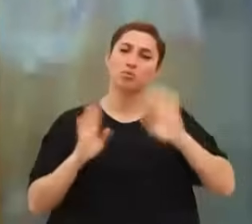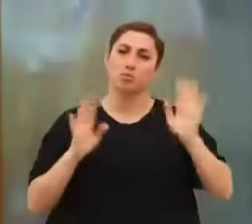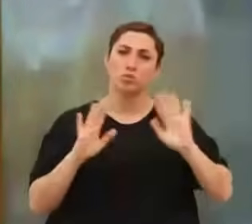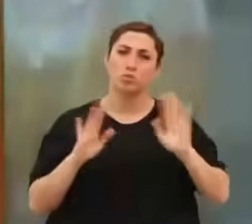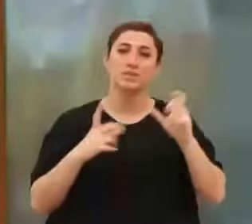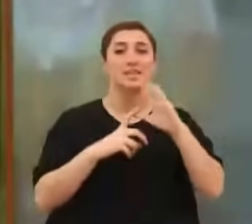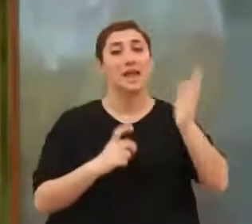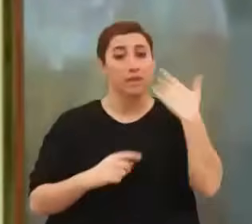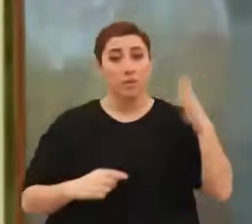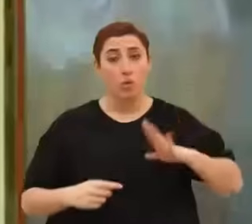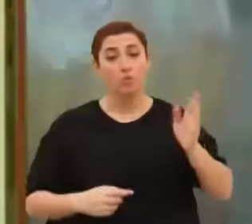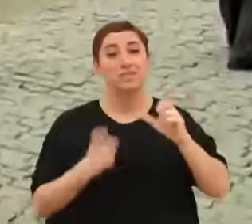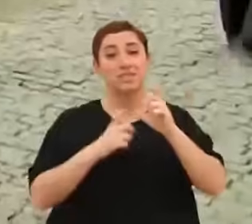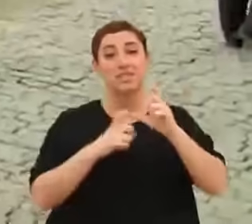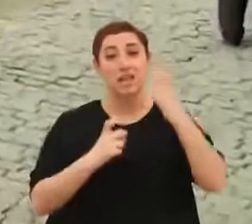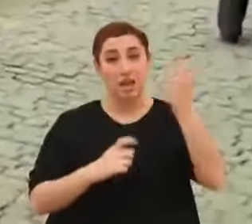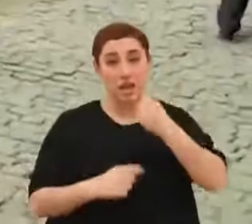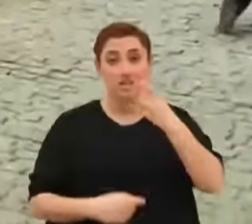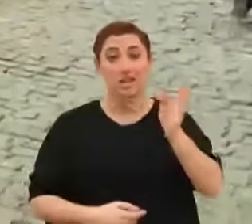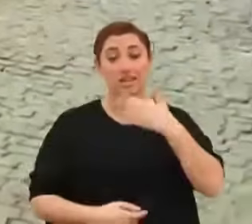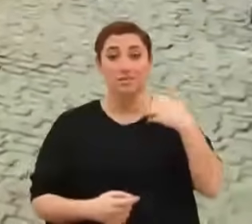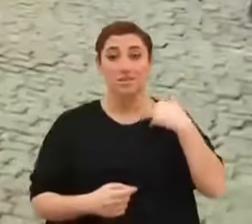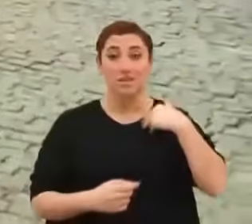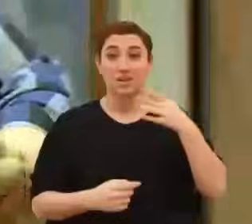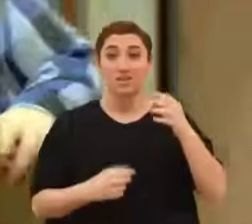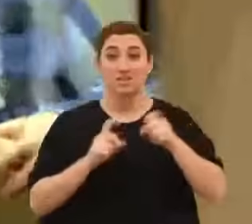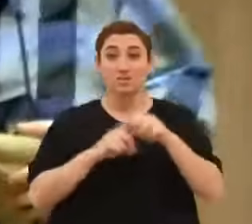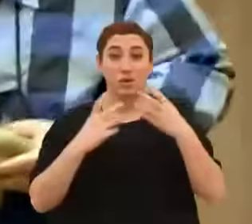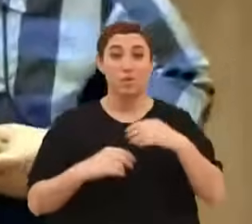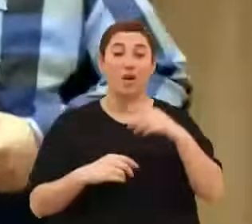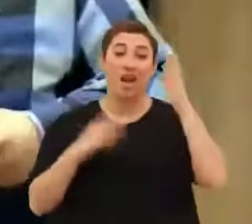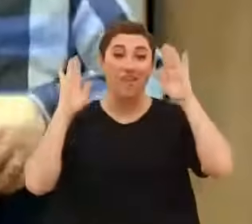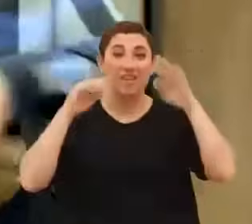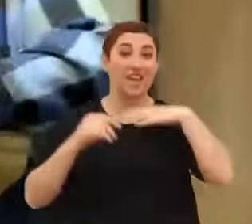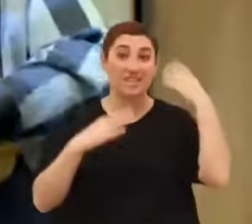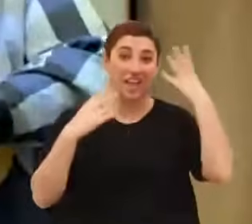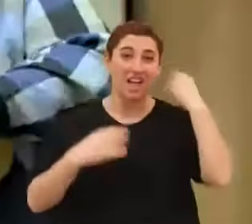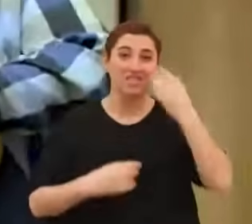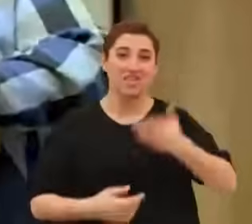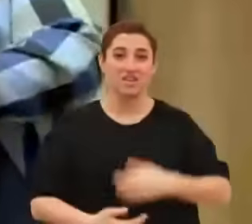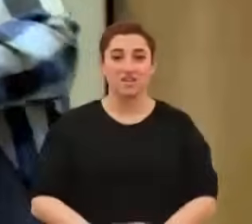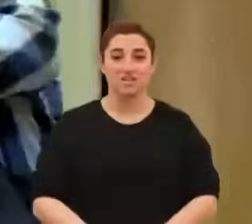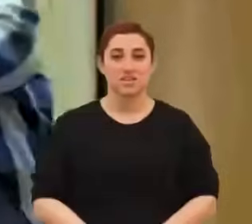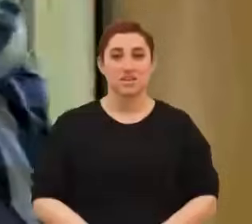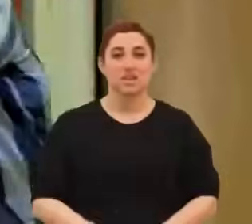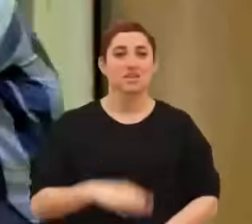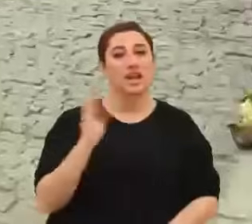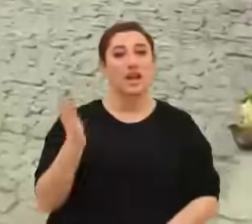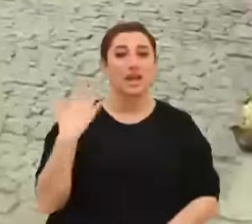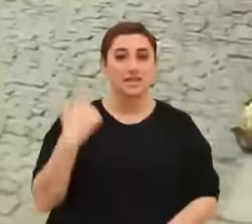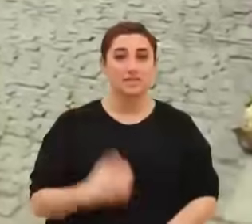tabii tabii. Ha. Sinan hadi oğlum hadi. Sinan al şimdi tepikleyecek bizi gel. Tamam. Tamam. Hayvan keseceğini anlayın ya. Hayır kurbalı. Ya. Hadi.